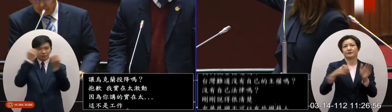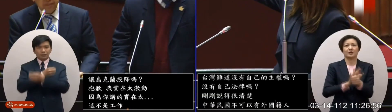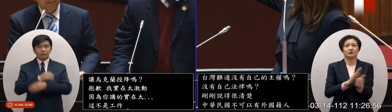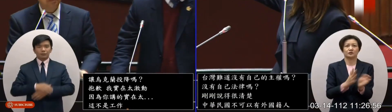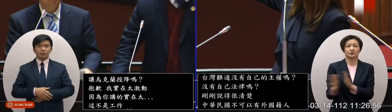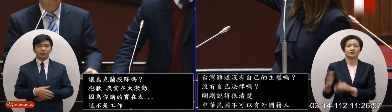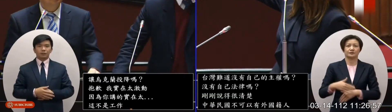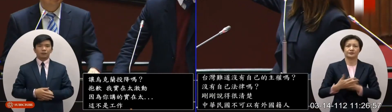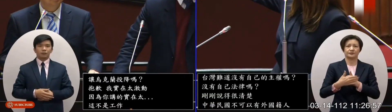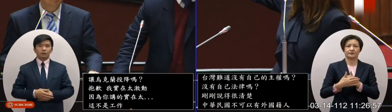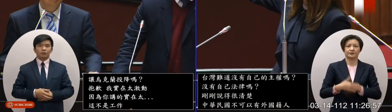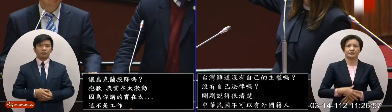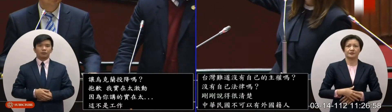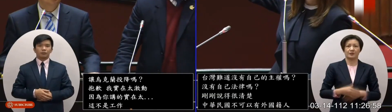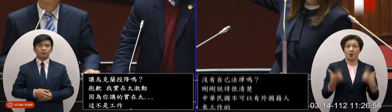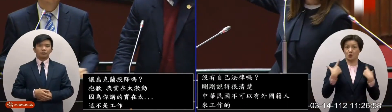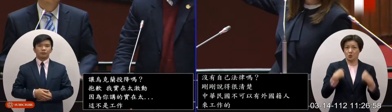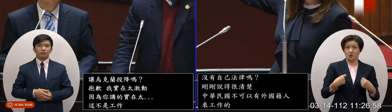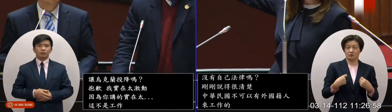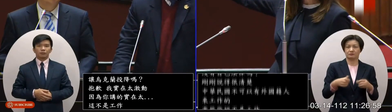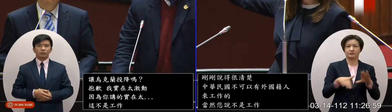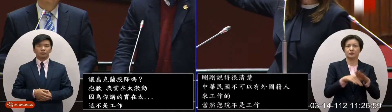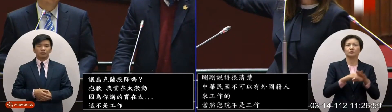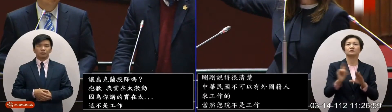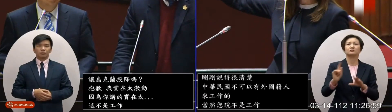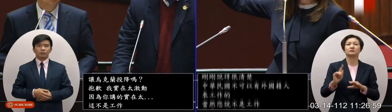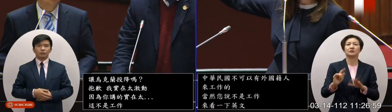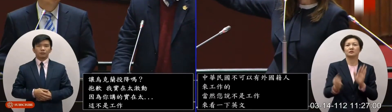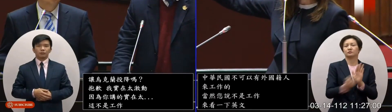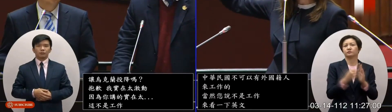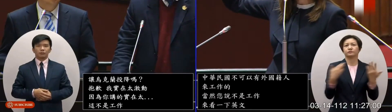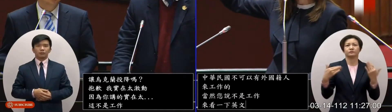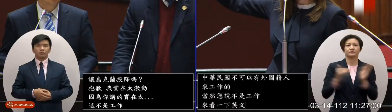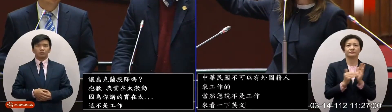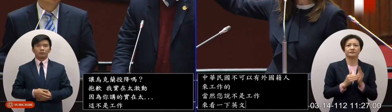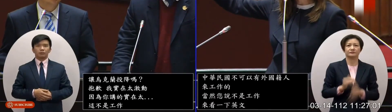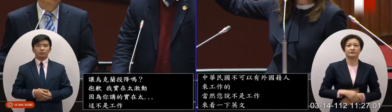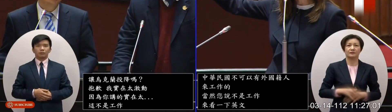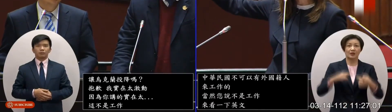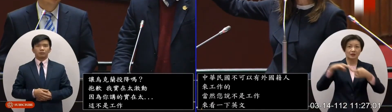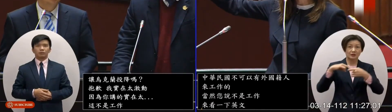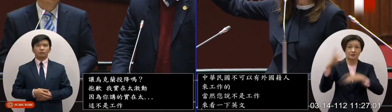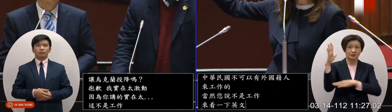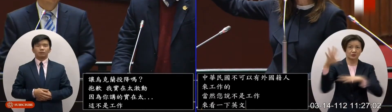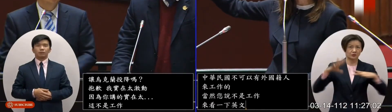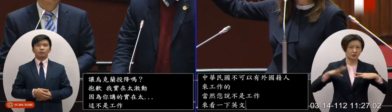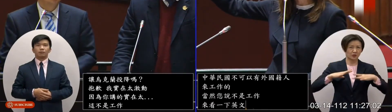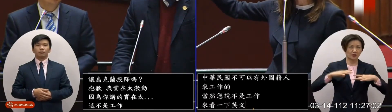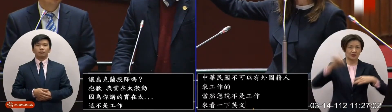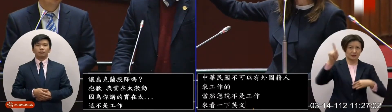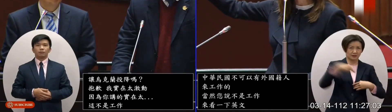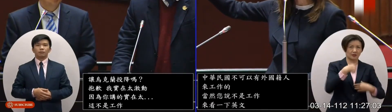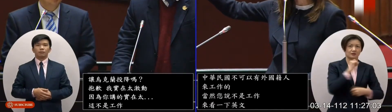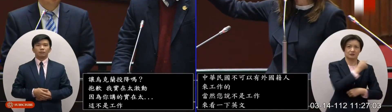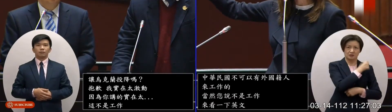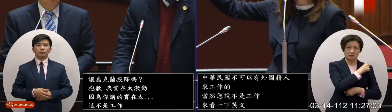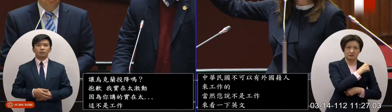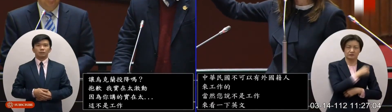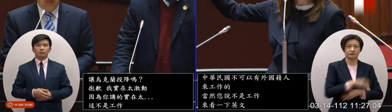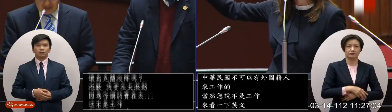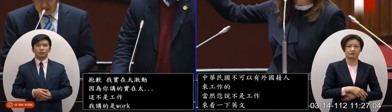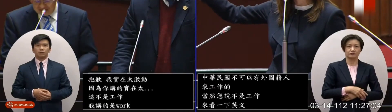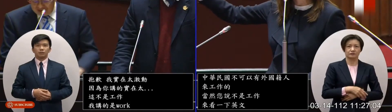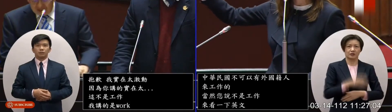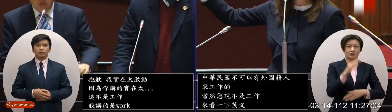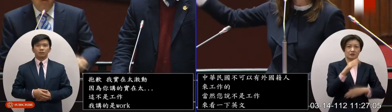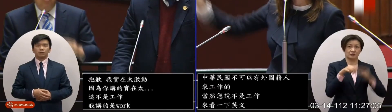翻一下原文，讲得非常清楚，讲的是联邦官员到我们这边到